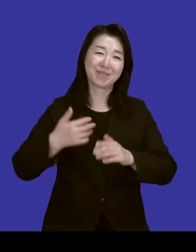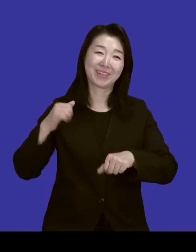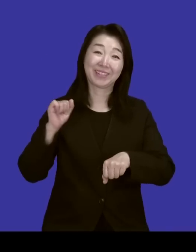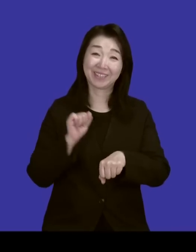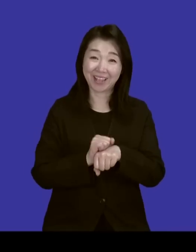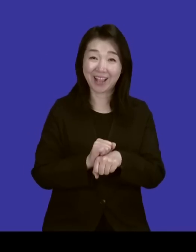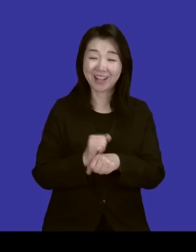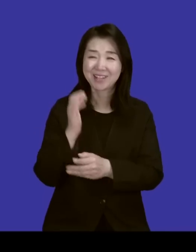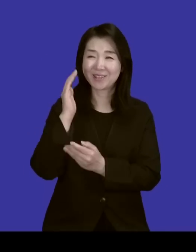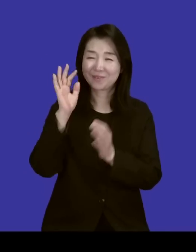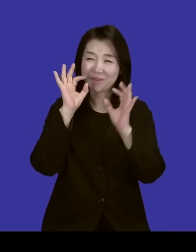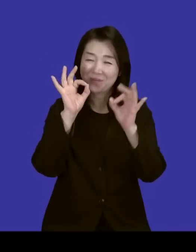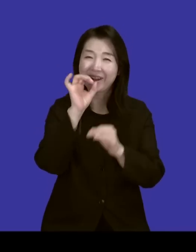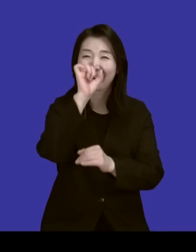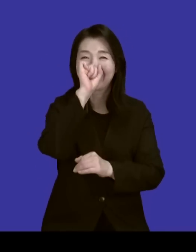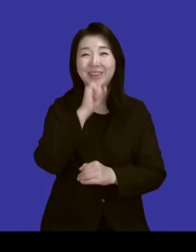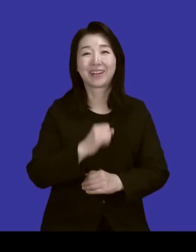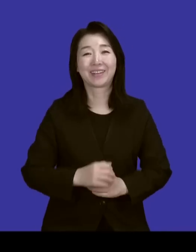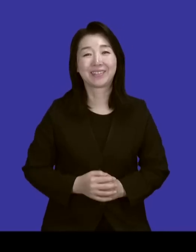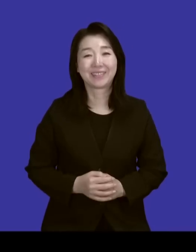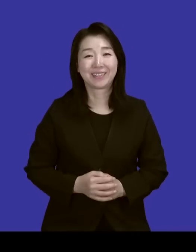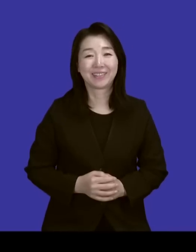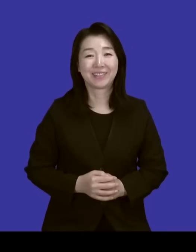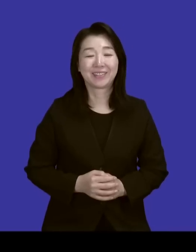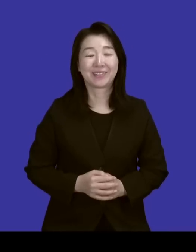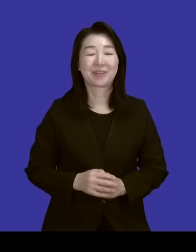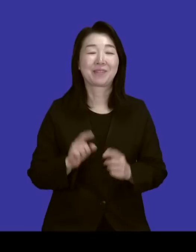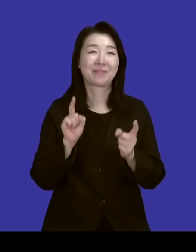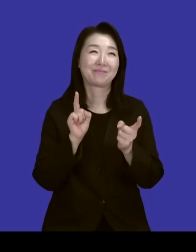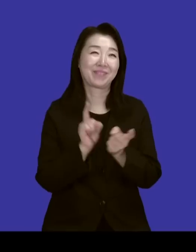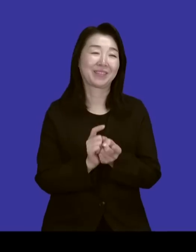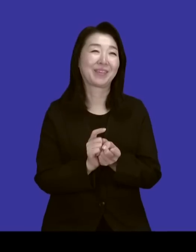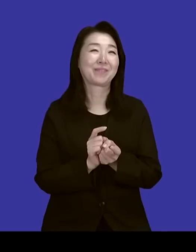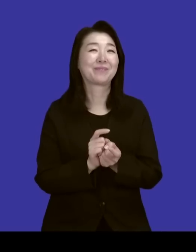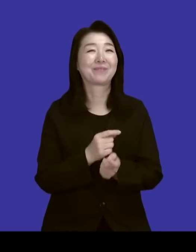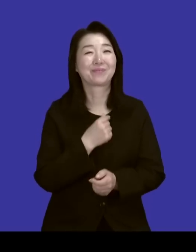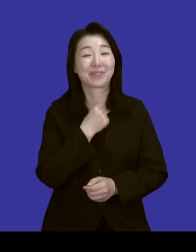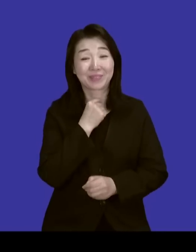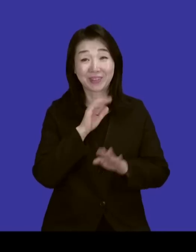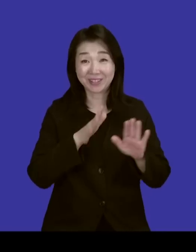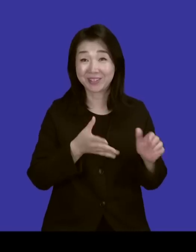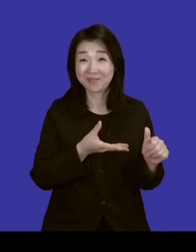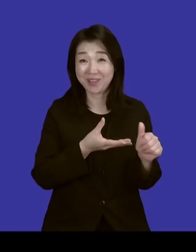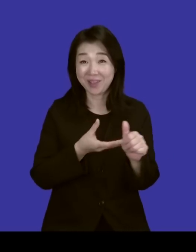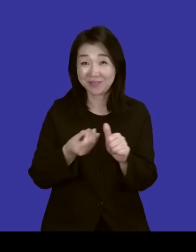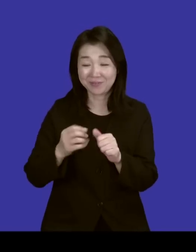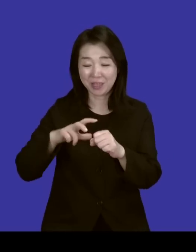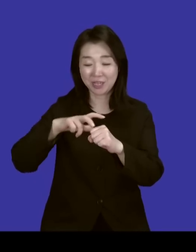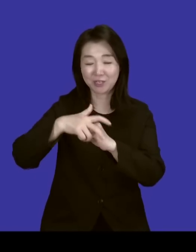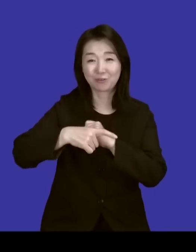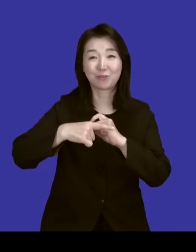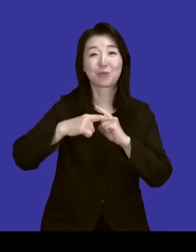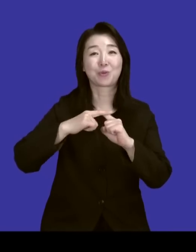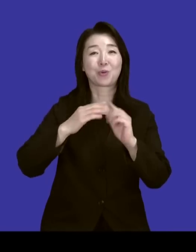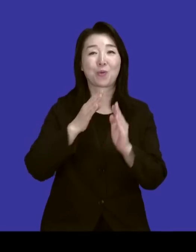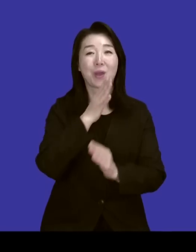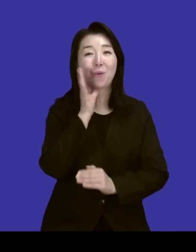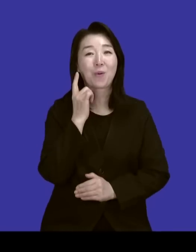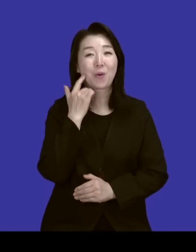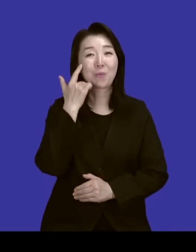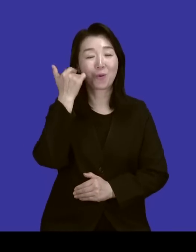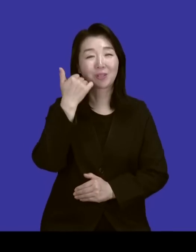이분 설교를 참 좋아하는데요. 네. 꼭 정말 뵙고 싶었습니다. 그래요. 네, 바로 모셔보겠습니다. 지구촌교회 원로